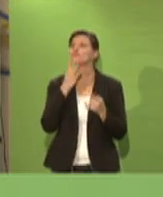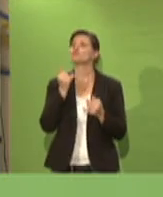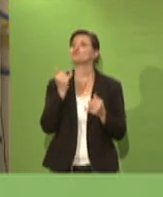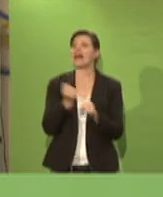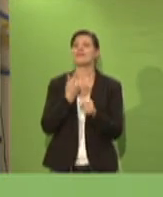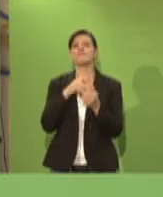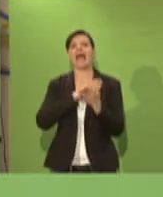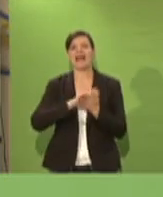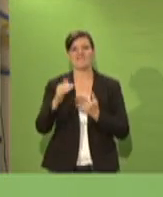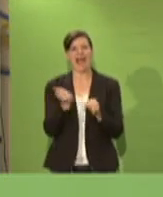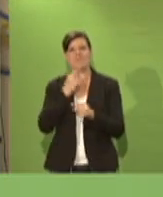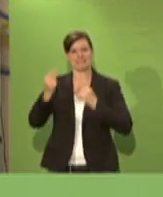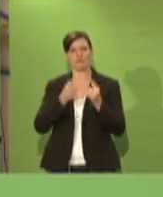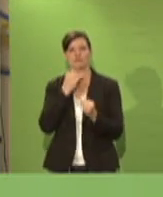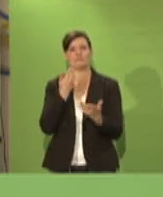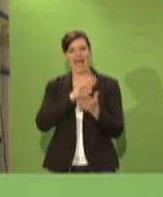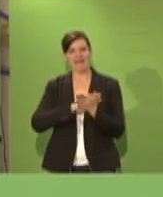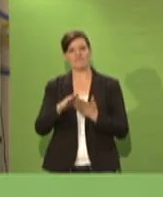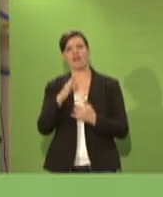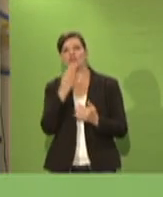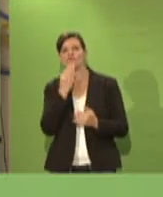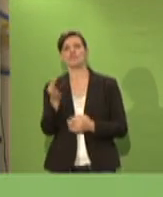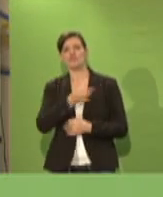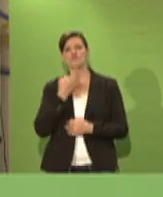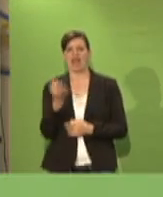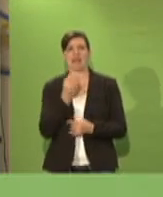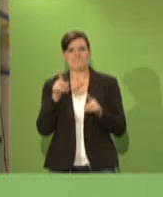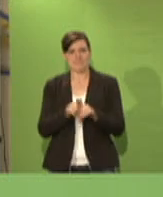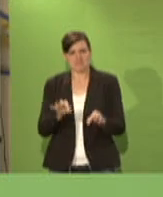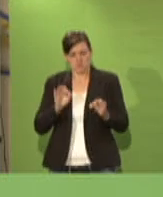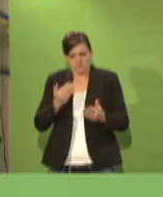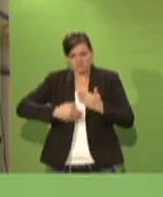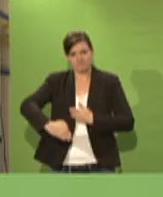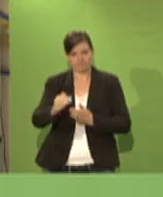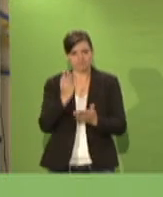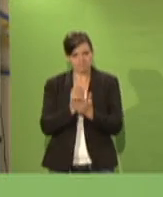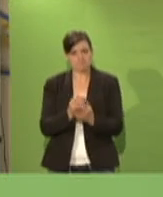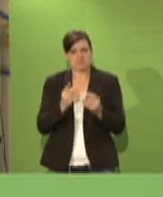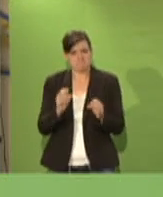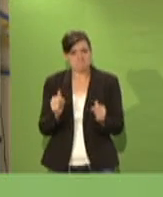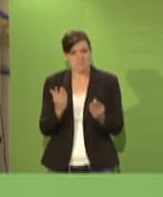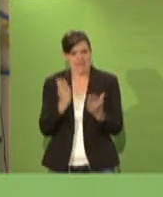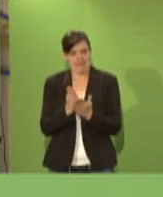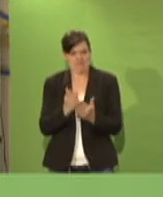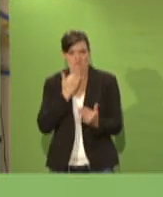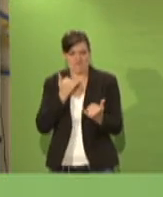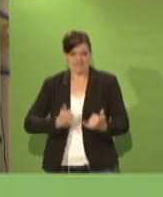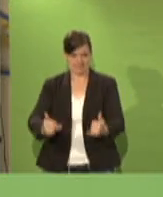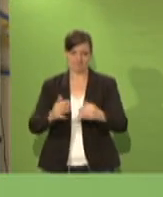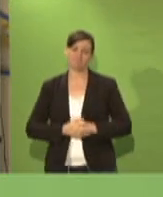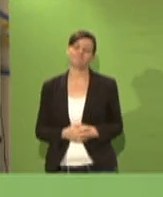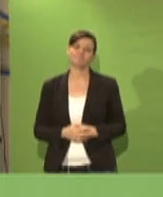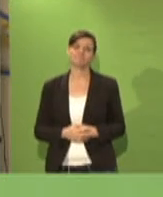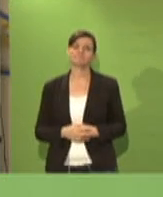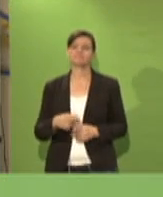der Arbeitsabläufe für alle Beteiligten eines Verfahrens in der nächsten Amtszeit zeigt. Ich bin mir sicher, dass ich